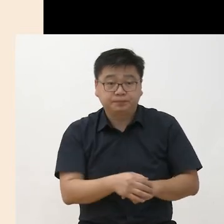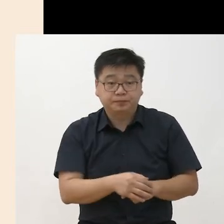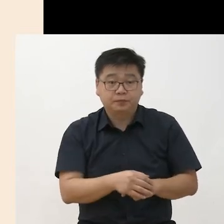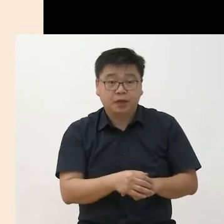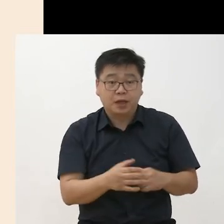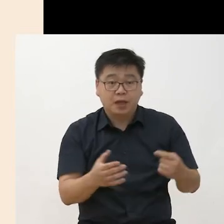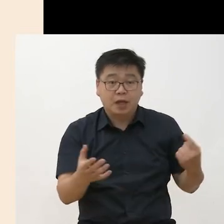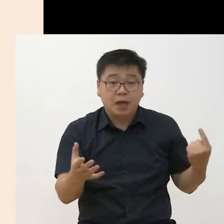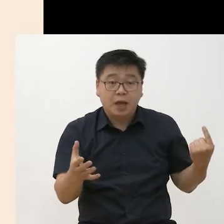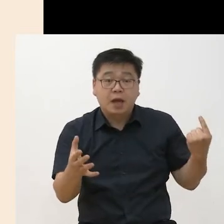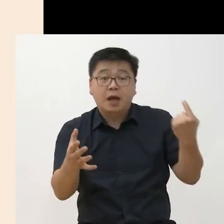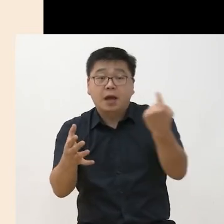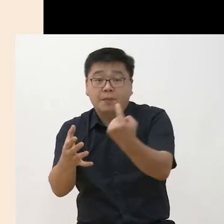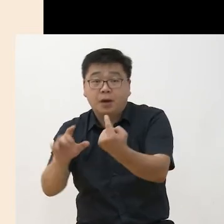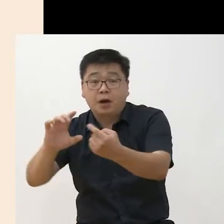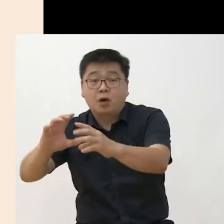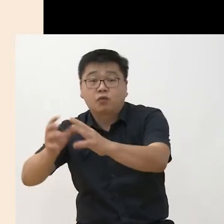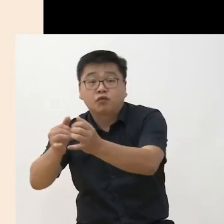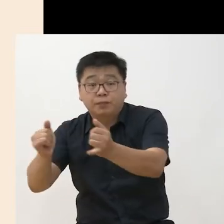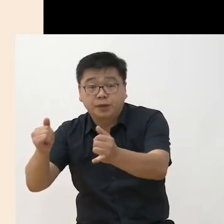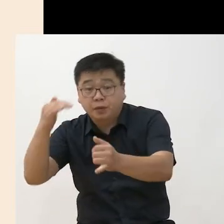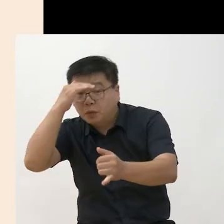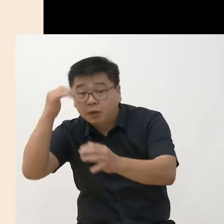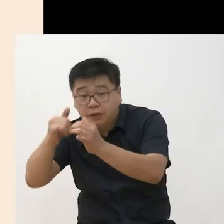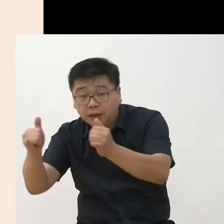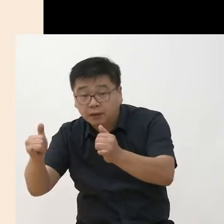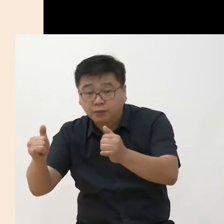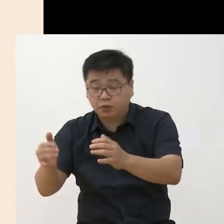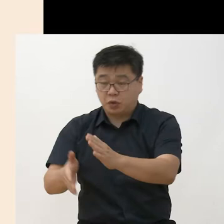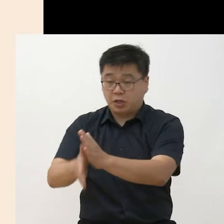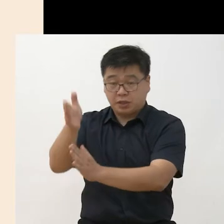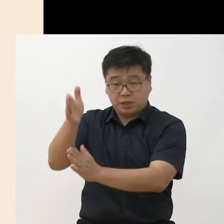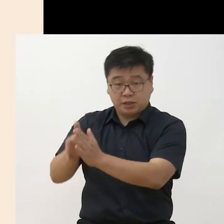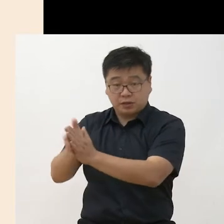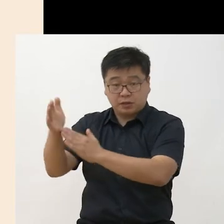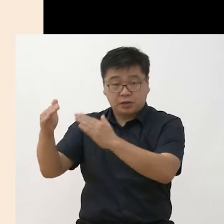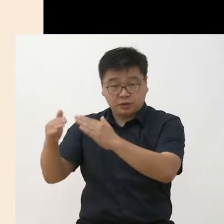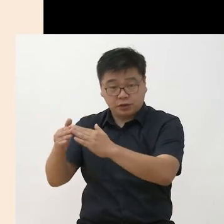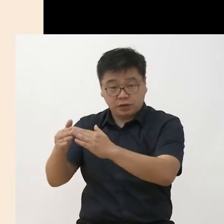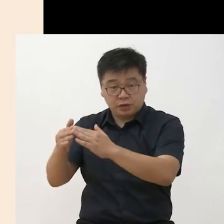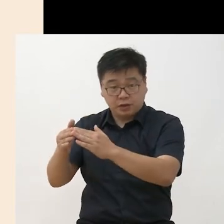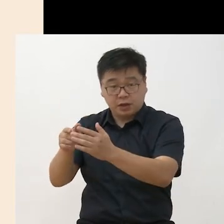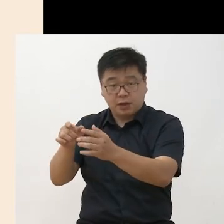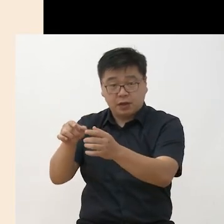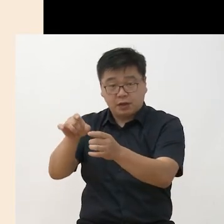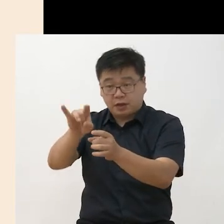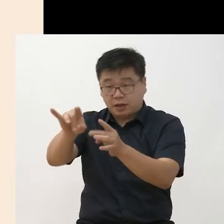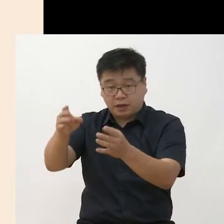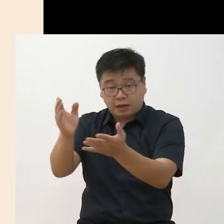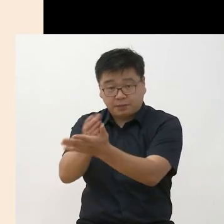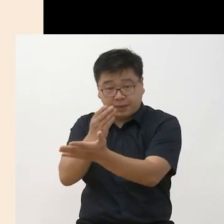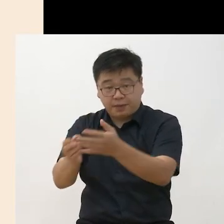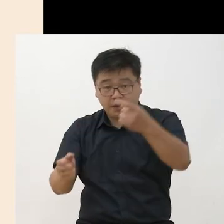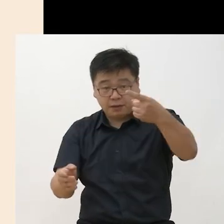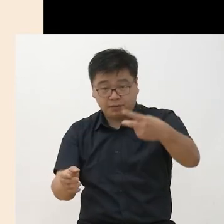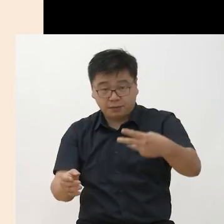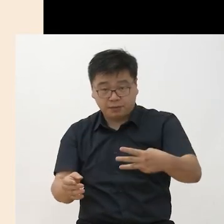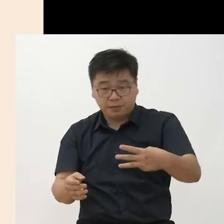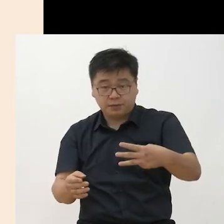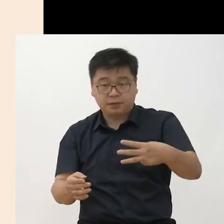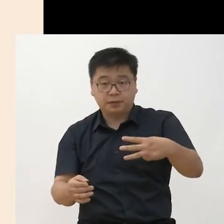찾아가는 수요자, 즉 국민과 또 그 국민들이 이용하는 시설에 따라서 크게 세 가지 분야로